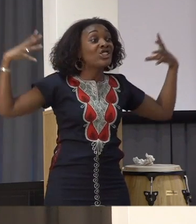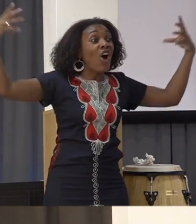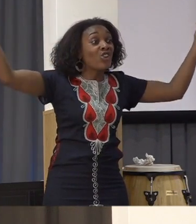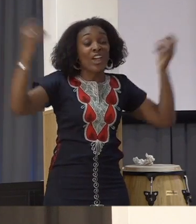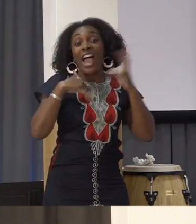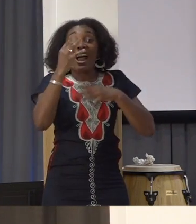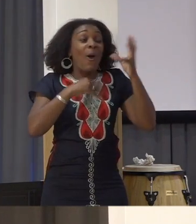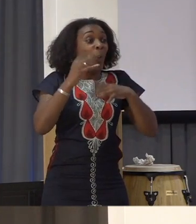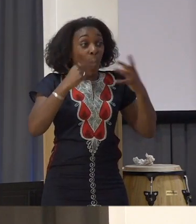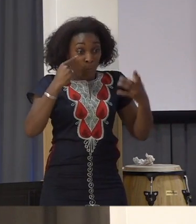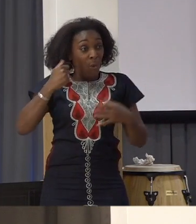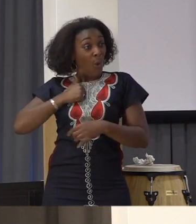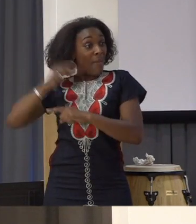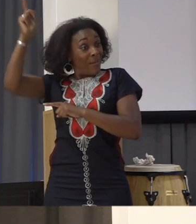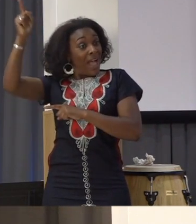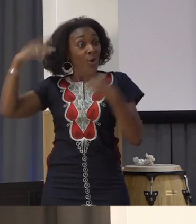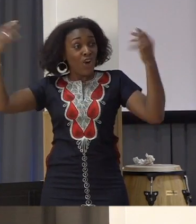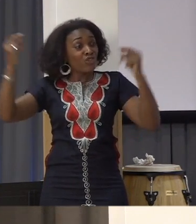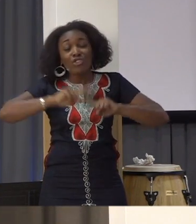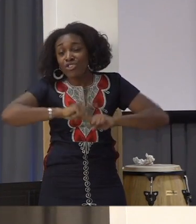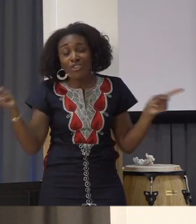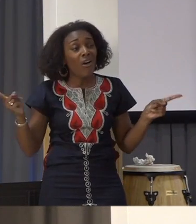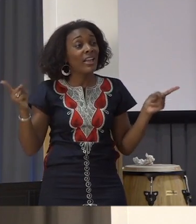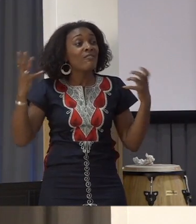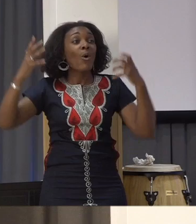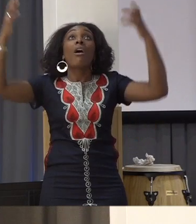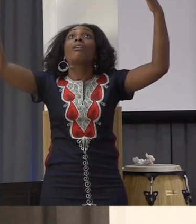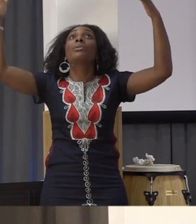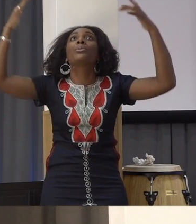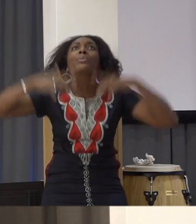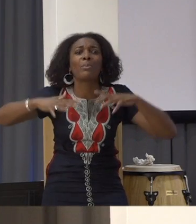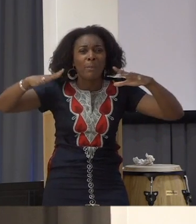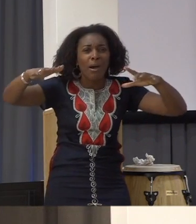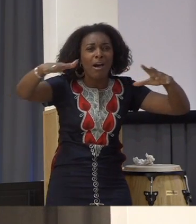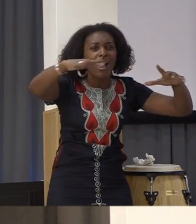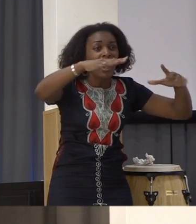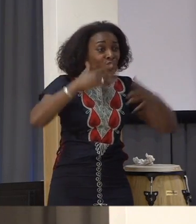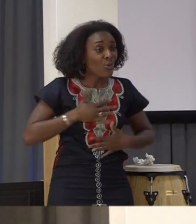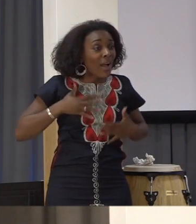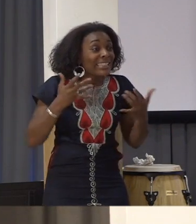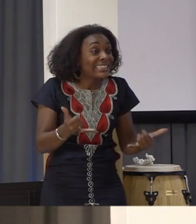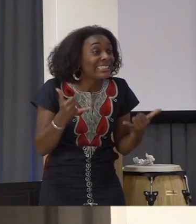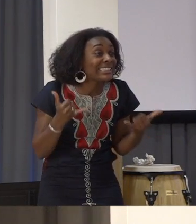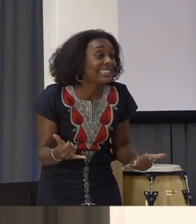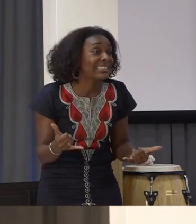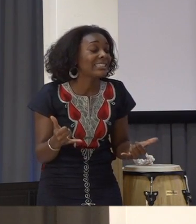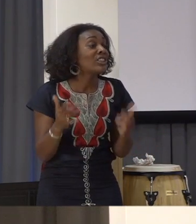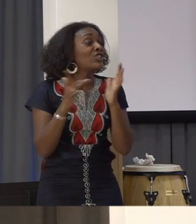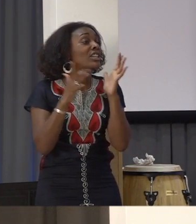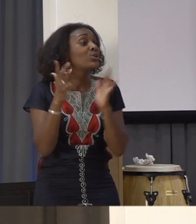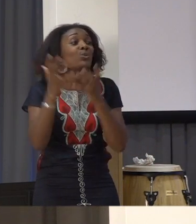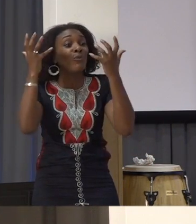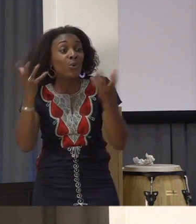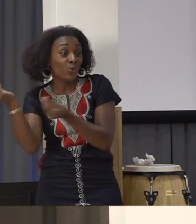pas garder leur joie pour eux. Le ciel veut te donner sa joie. Jésus veut